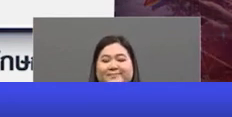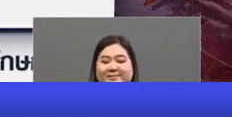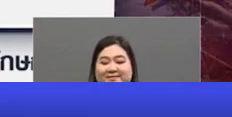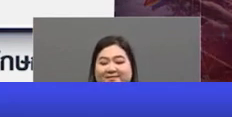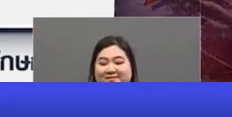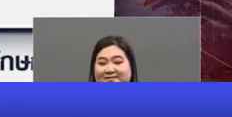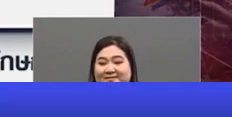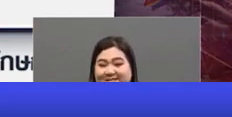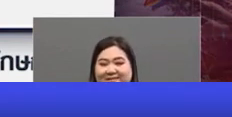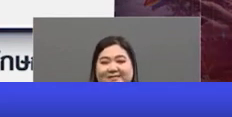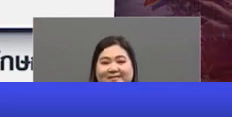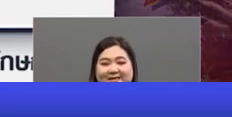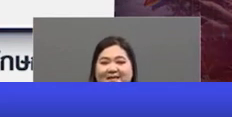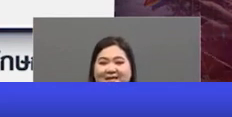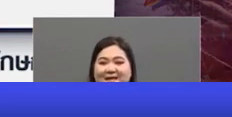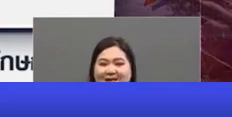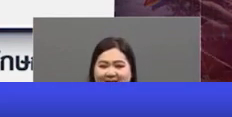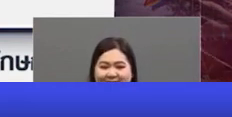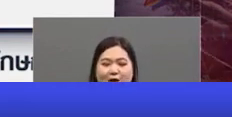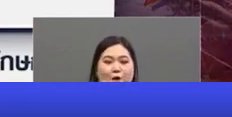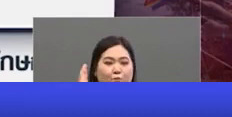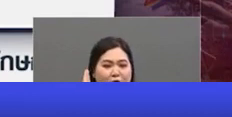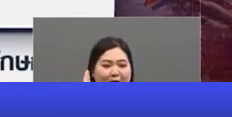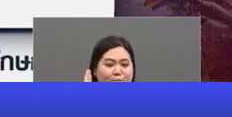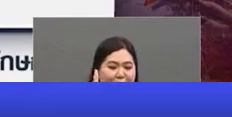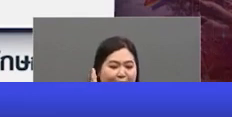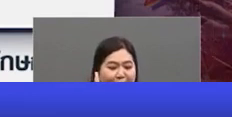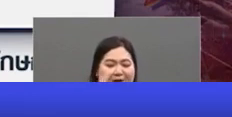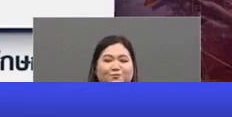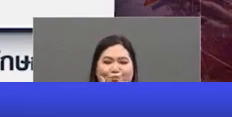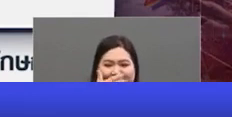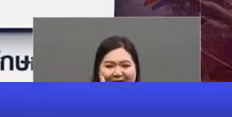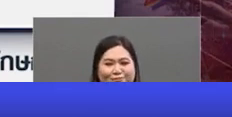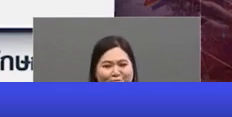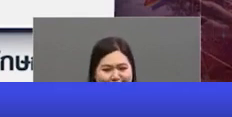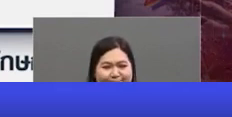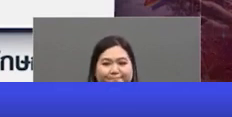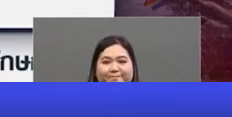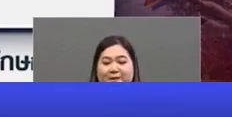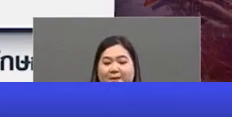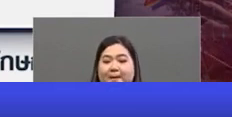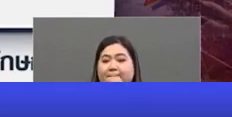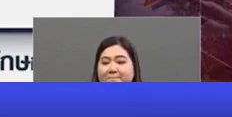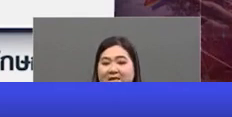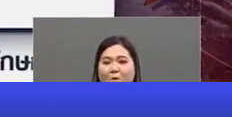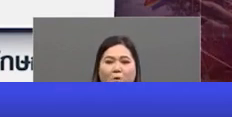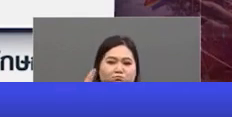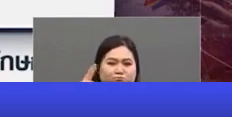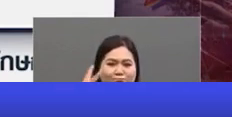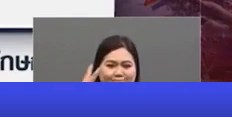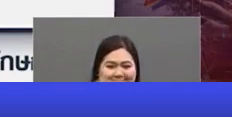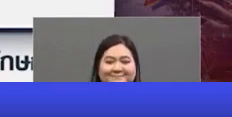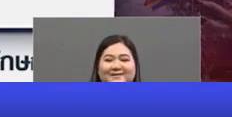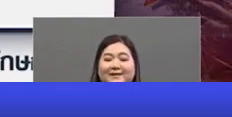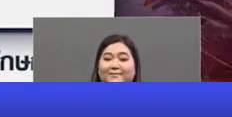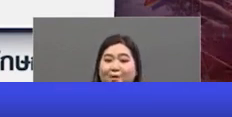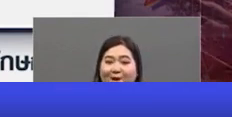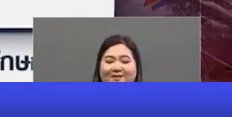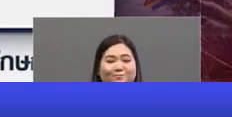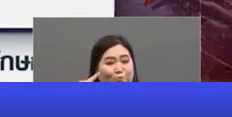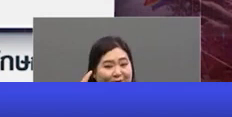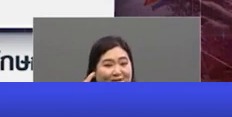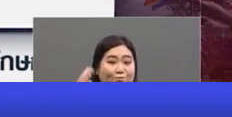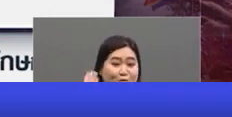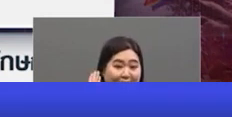อิทธิพลต่อความคิดที่เป็น influencerเข้ามาด้วยนะคะมาร่วมกันปรึกษาไม่ว่าจะเป็นคุณวูดดี้คุณมด